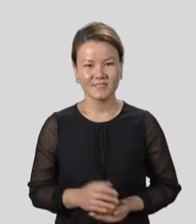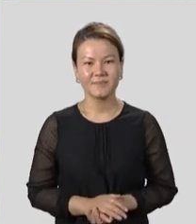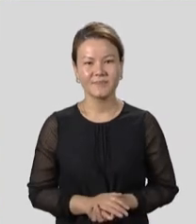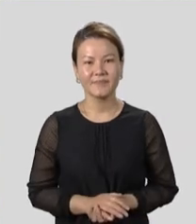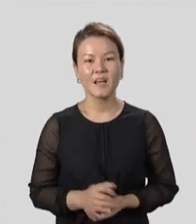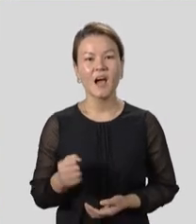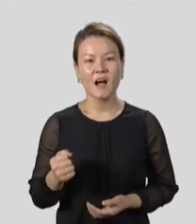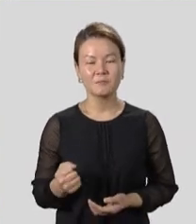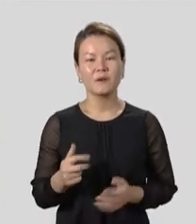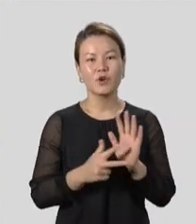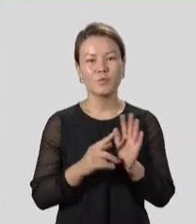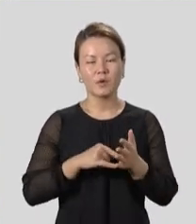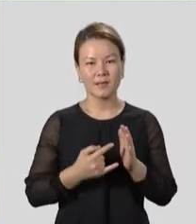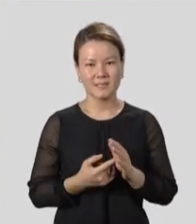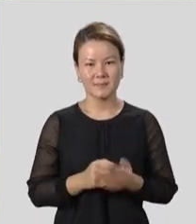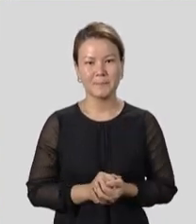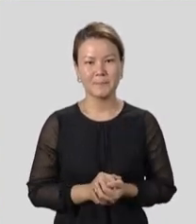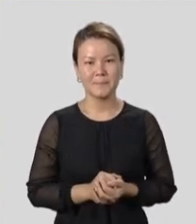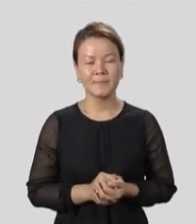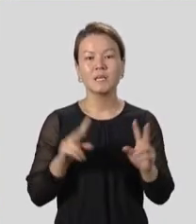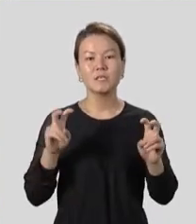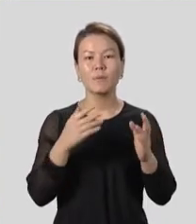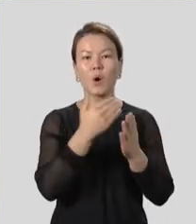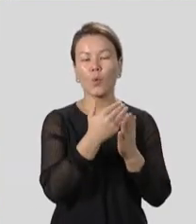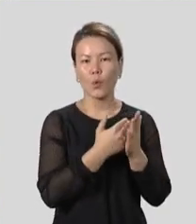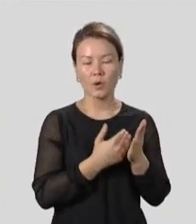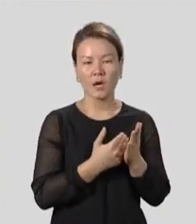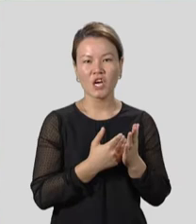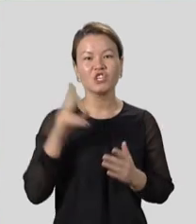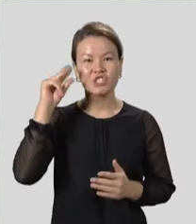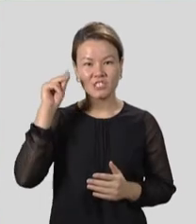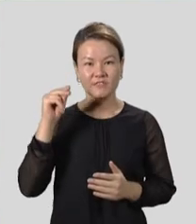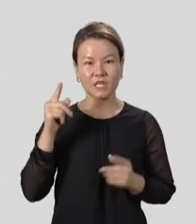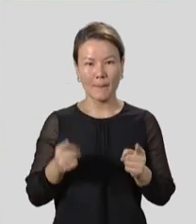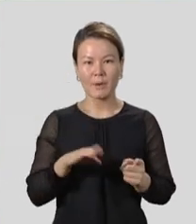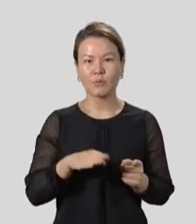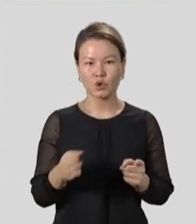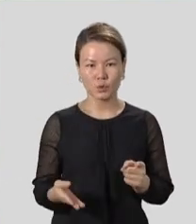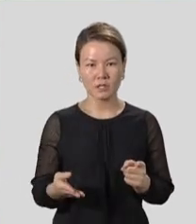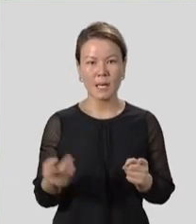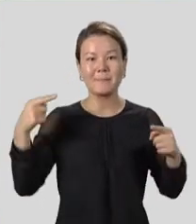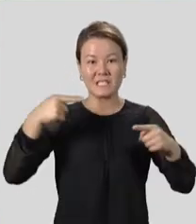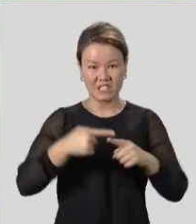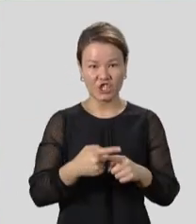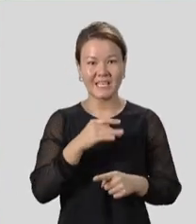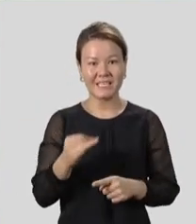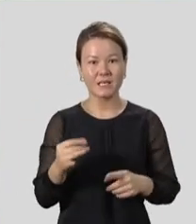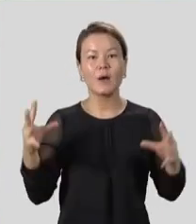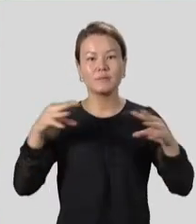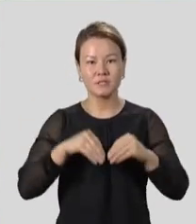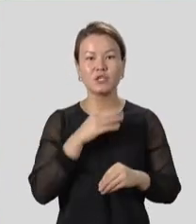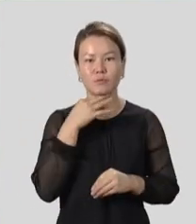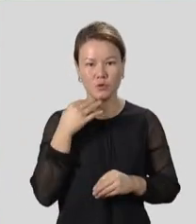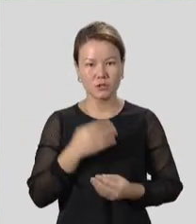Здравствуйте. Алгебра 8 класс. Тема урока – числовые промежутки, пересечение и